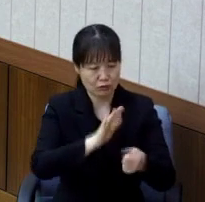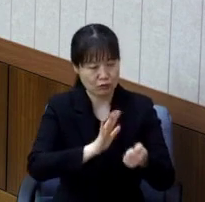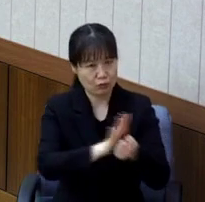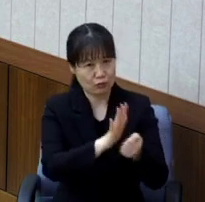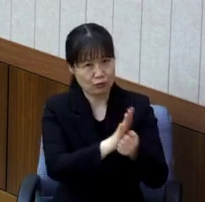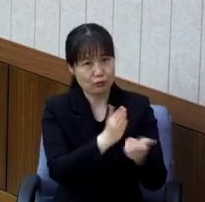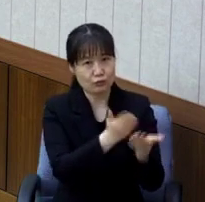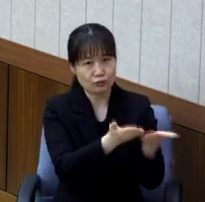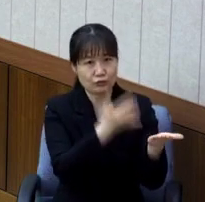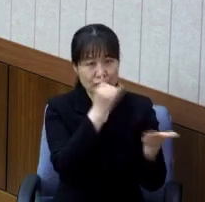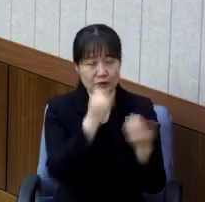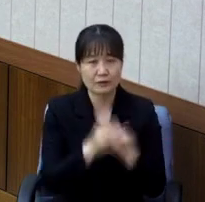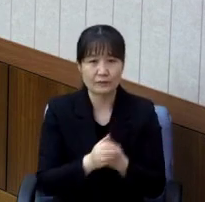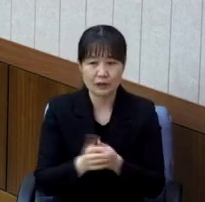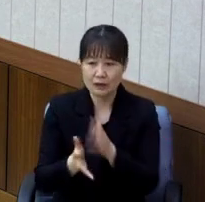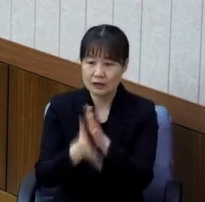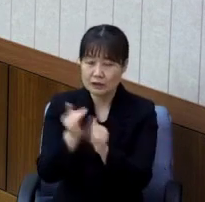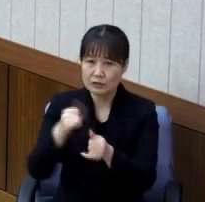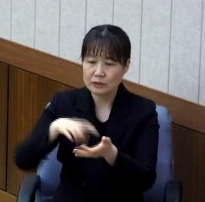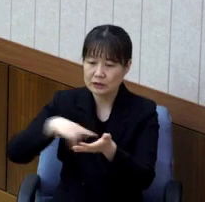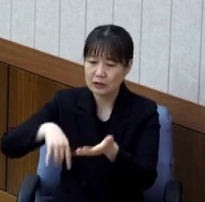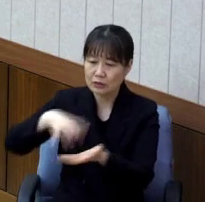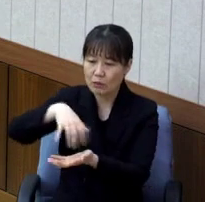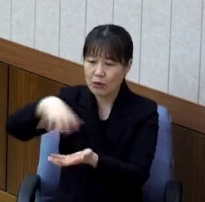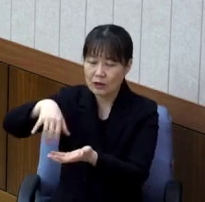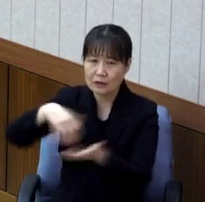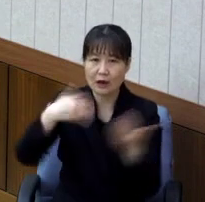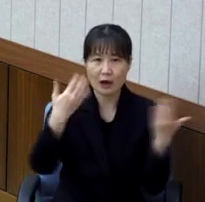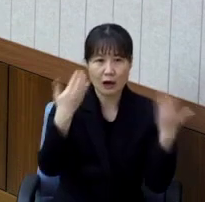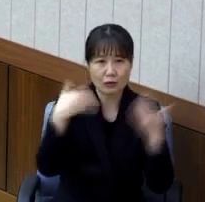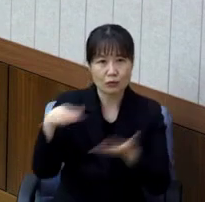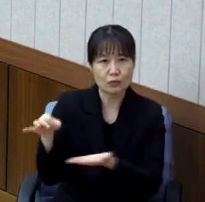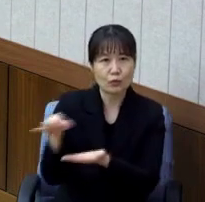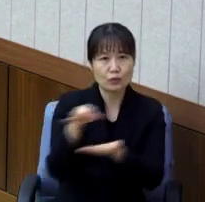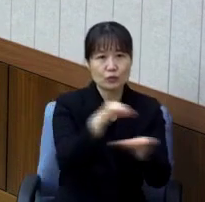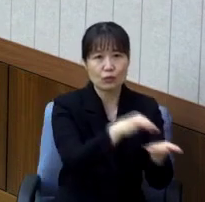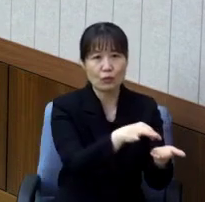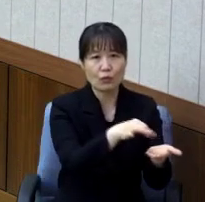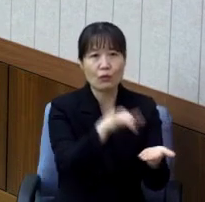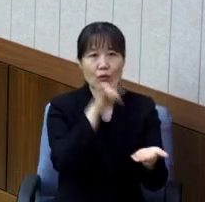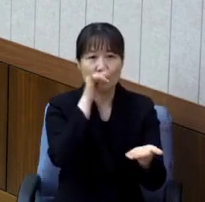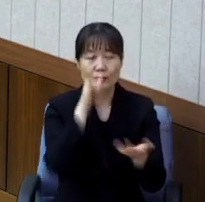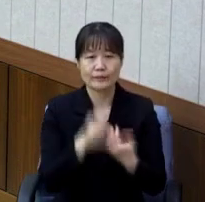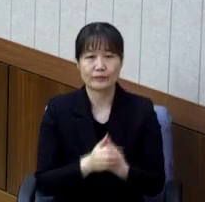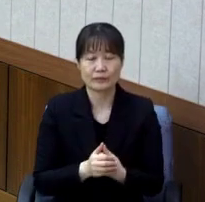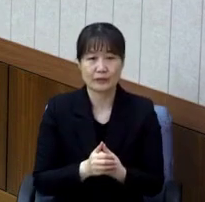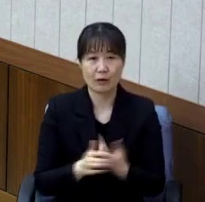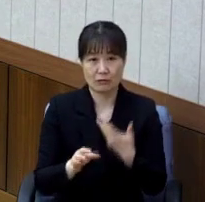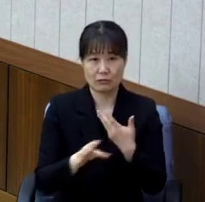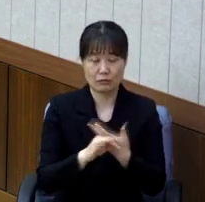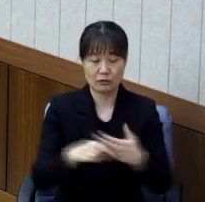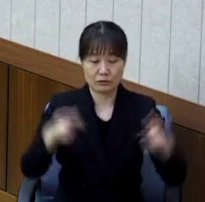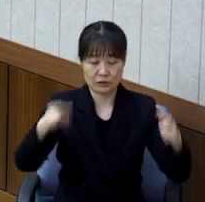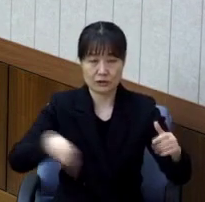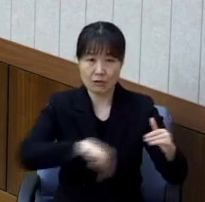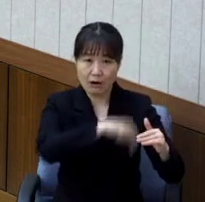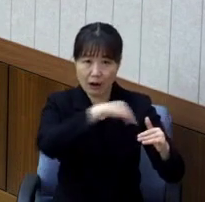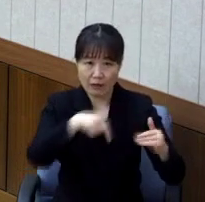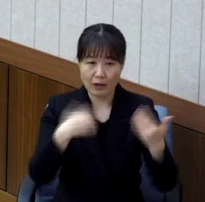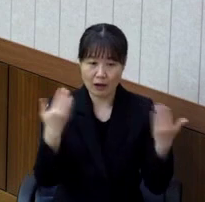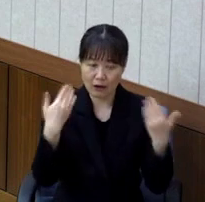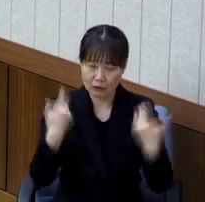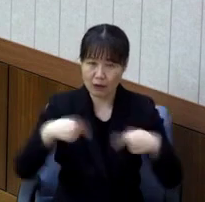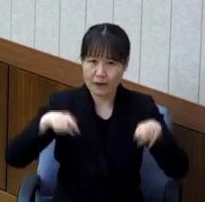있는데이는 우리 시민의 세금이 학교와 학생들을 위해 쓰이고 있다는 것을 의미합니다 그렇다면 지역 사회와 학교가